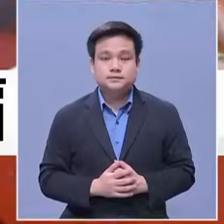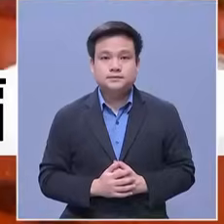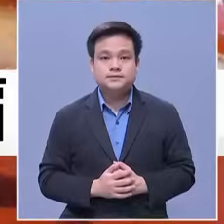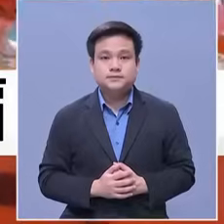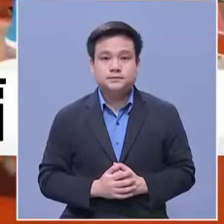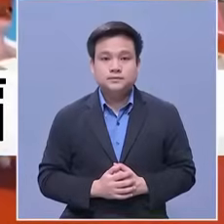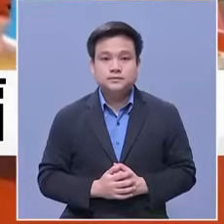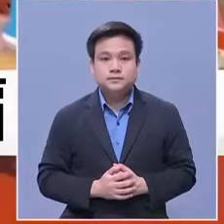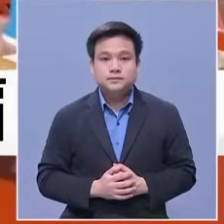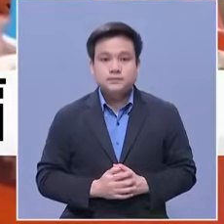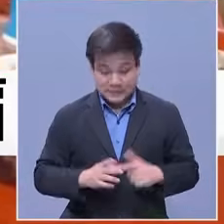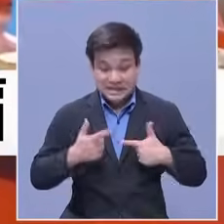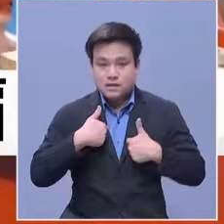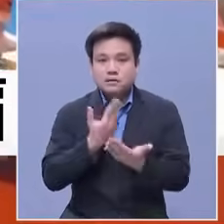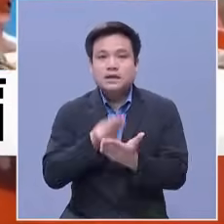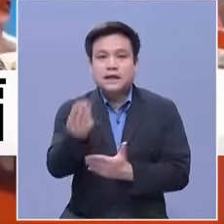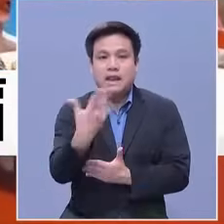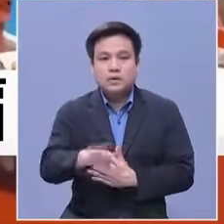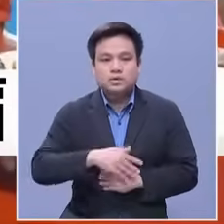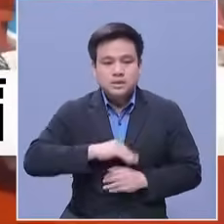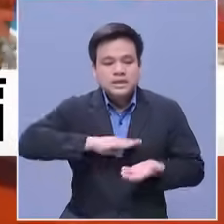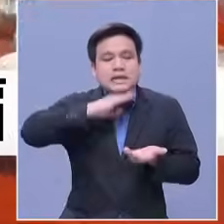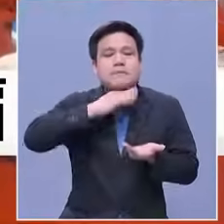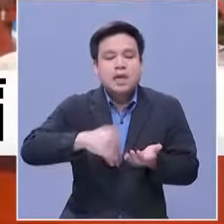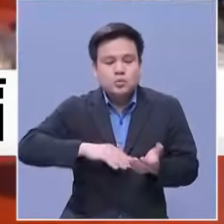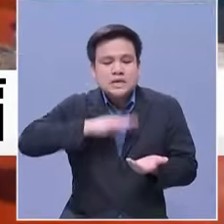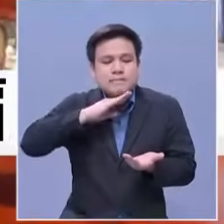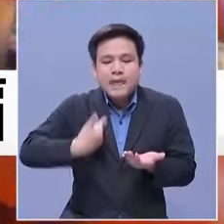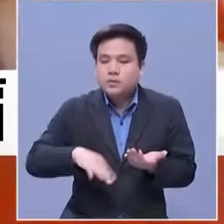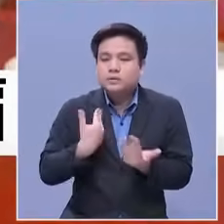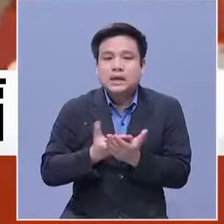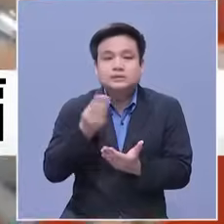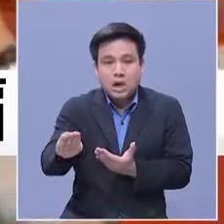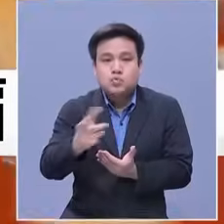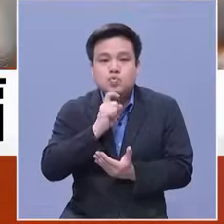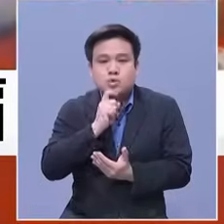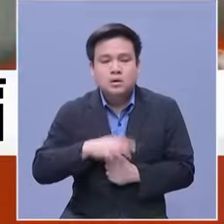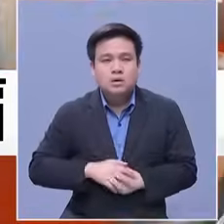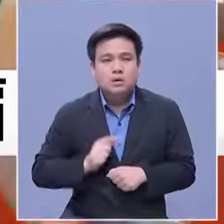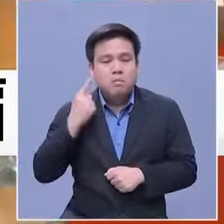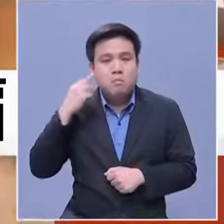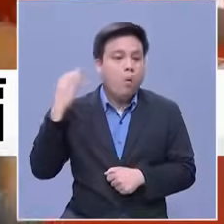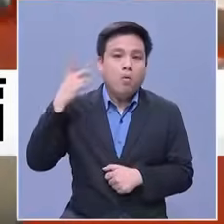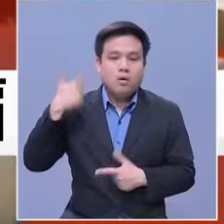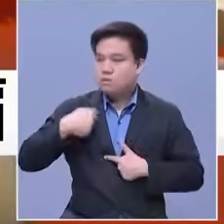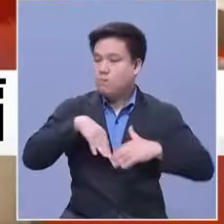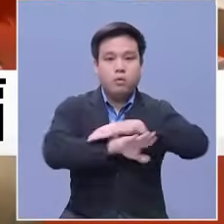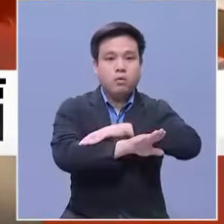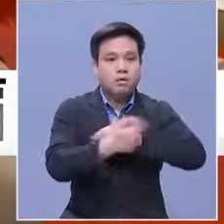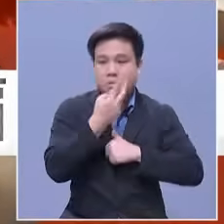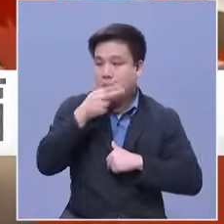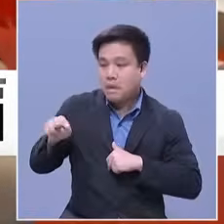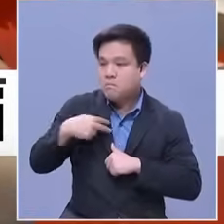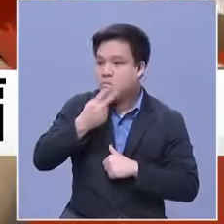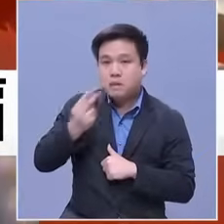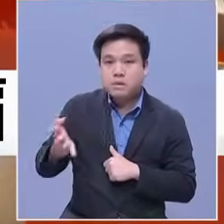คือผมเช็คบินแล้วคือมันจะไปคืออาจจะรอดแล้วคือไม่มีอะไรแล้วเช็คบินปั๊บมันจะไปมันตูมเลยแล้วผมก็วิ่งพอไปชนปั๊บผมไม่หันไม่มองหลังเลยไ